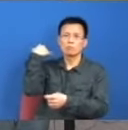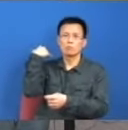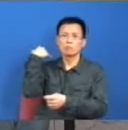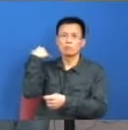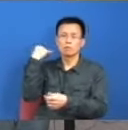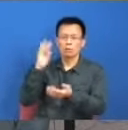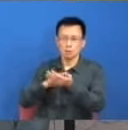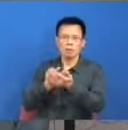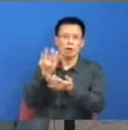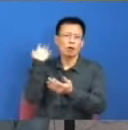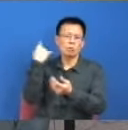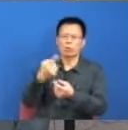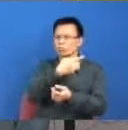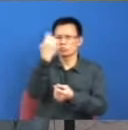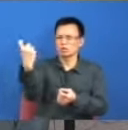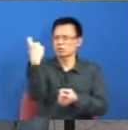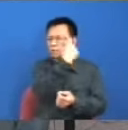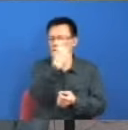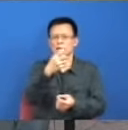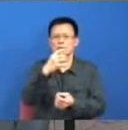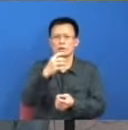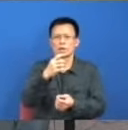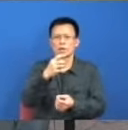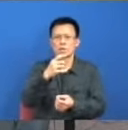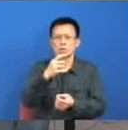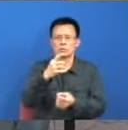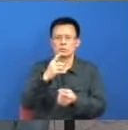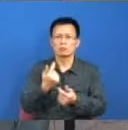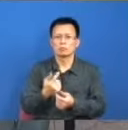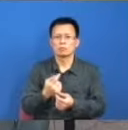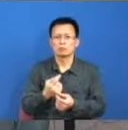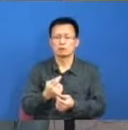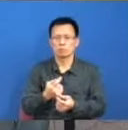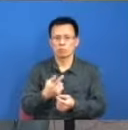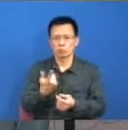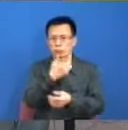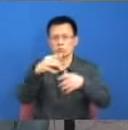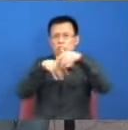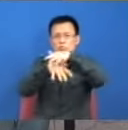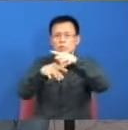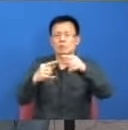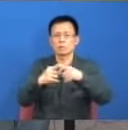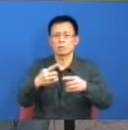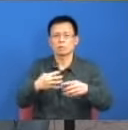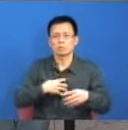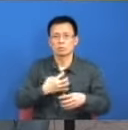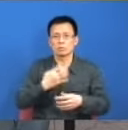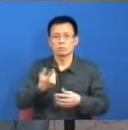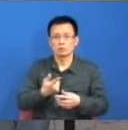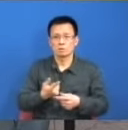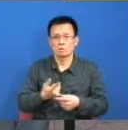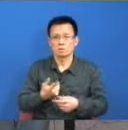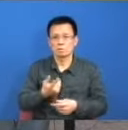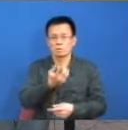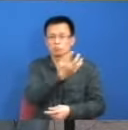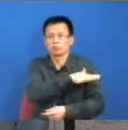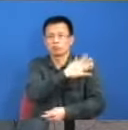部中招。你睇到嗰啲我哋示威嘅人，佢嗰種嘅佢就我根本就唔需要理你呢啲